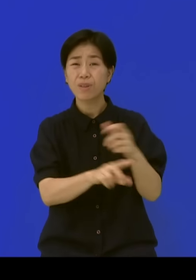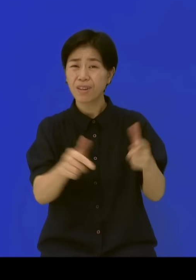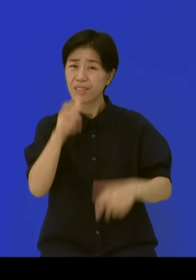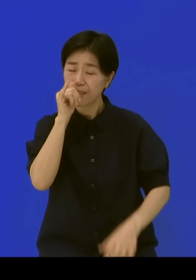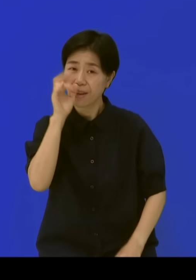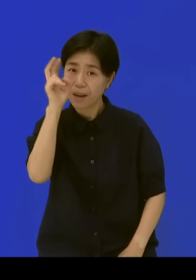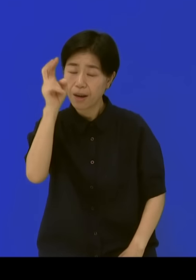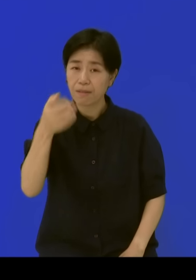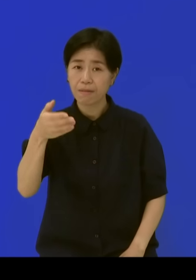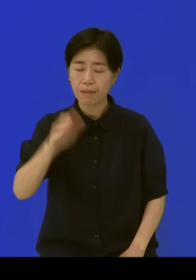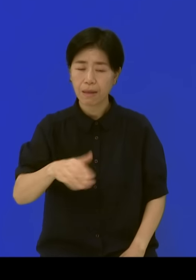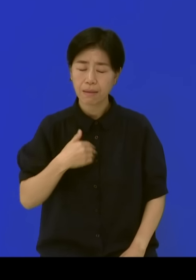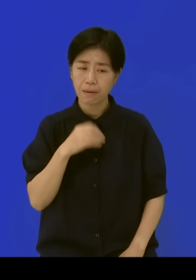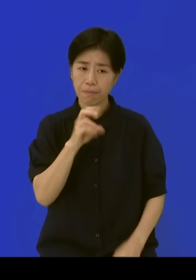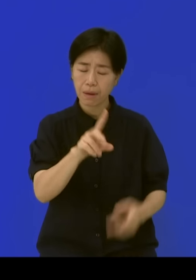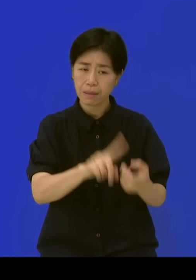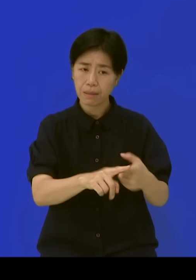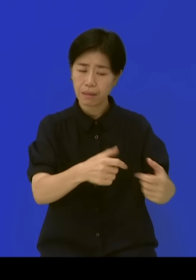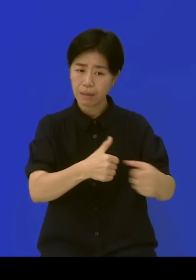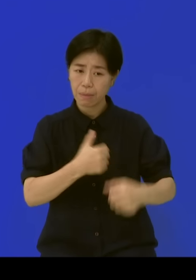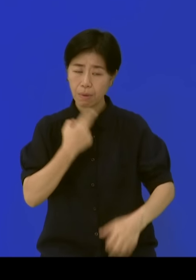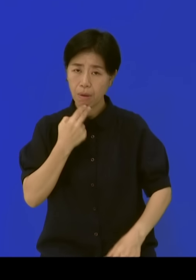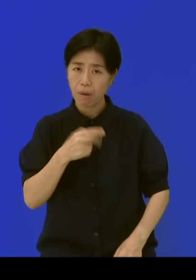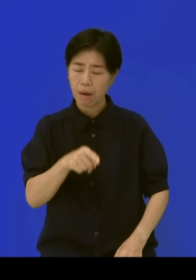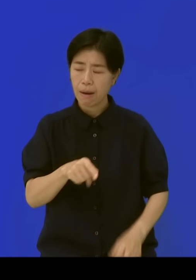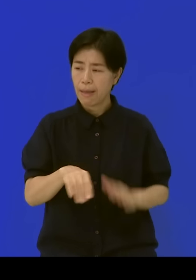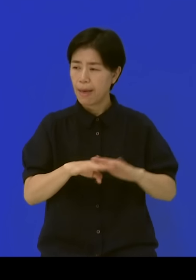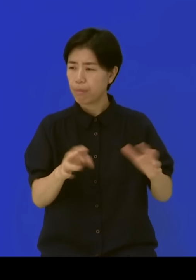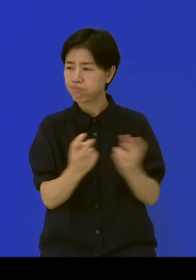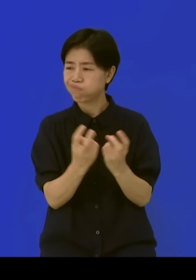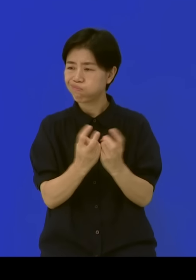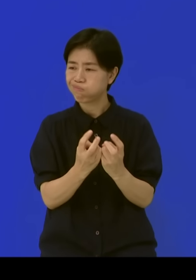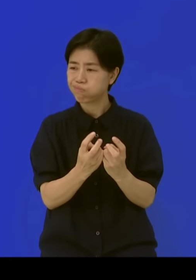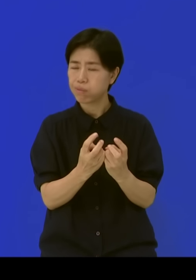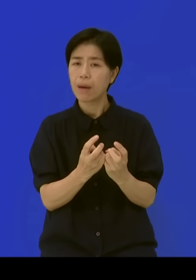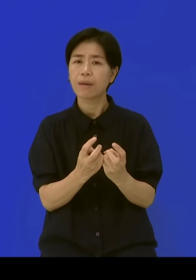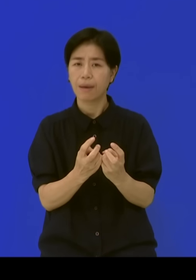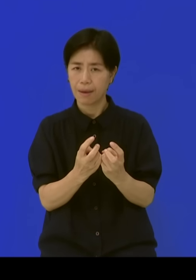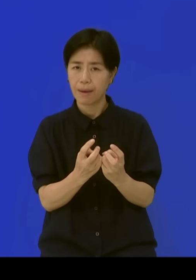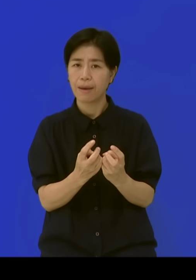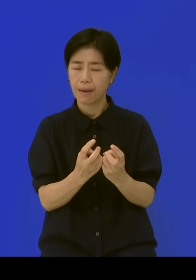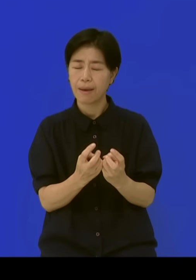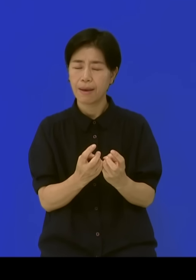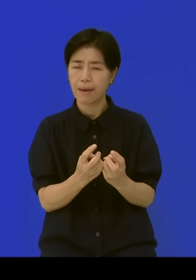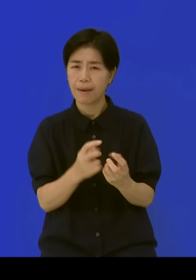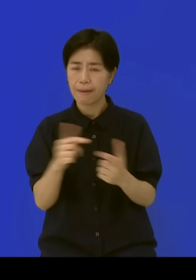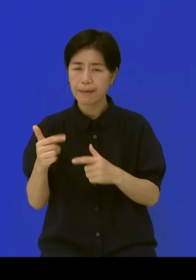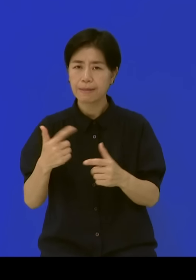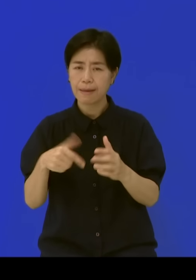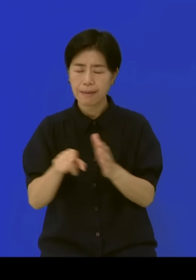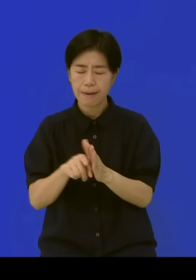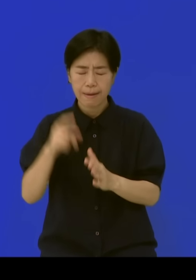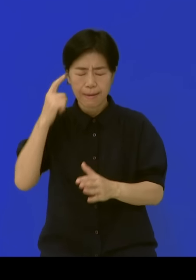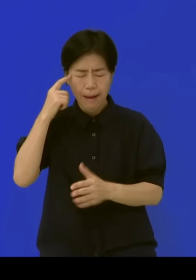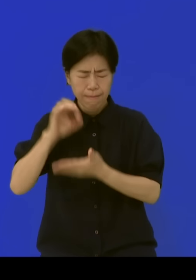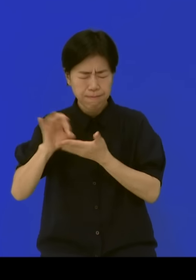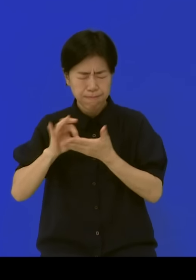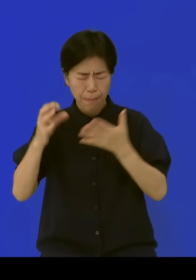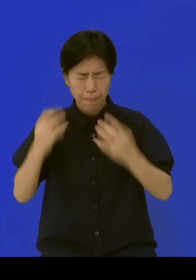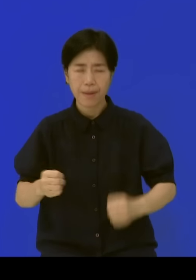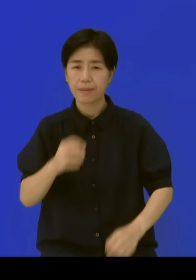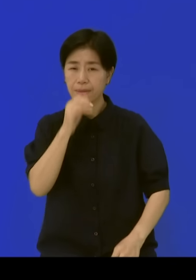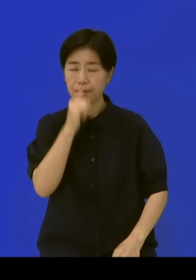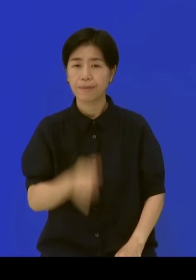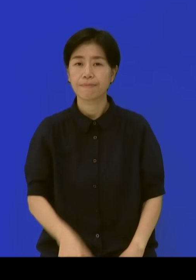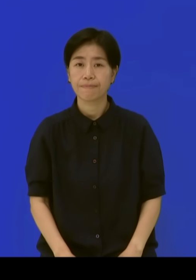예. 근데 그럴 때 이제 제가 이걸 어떻게 해결해야 될지라고 생각할 때 느끼는 어떤 그 괴리감 같은 것도 있었고 예. 실제로 제가